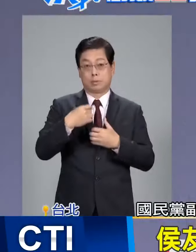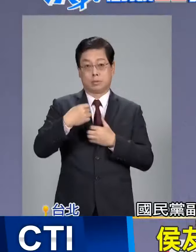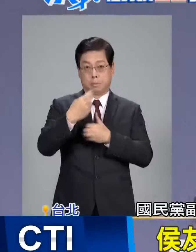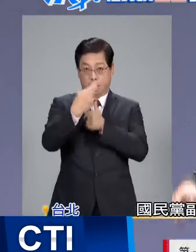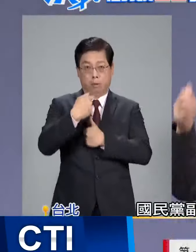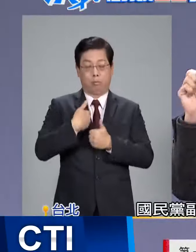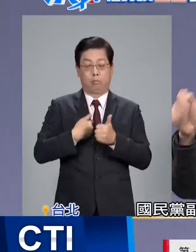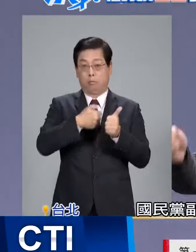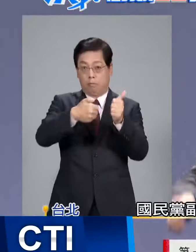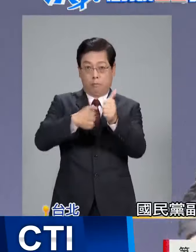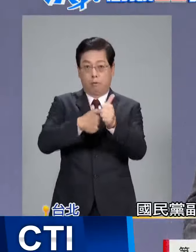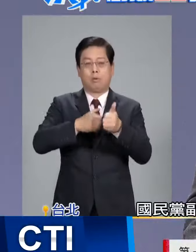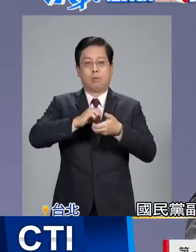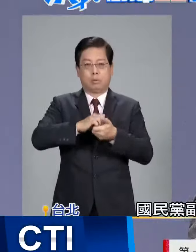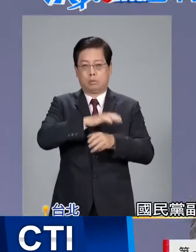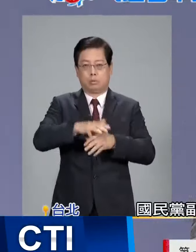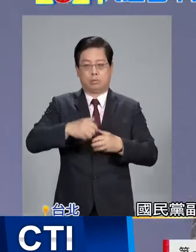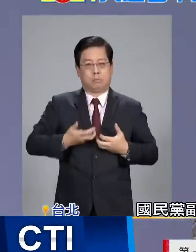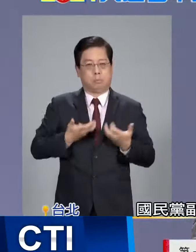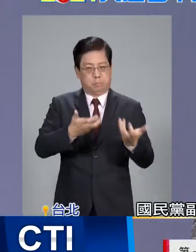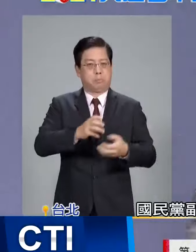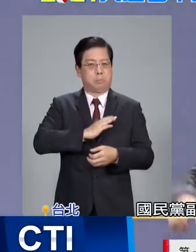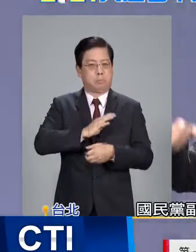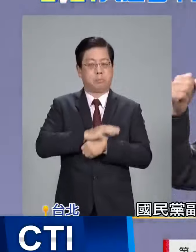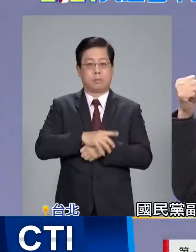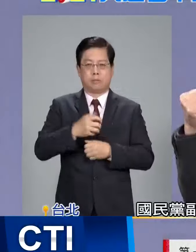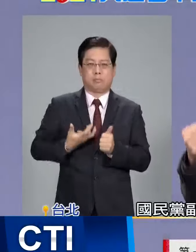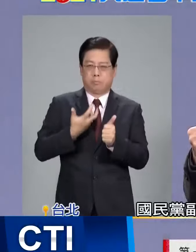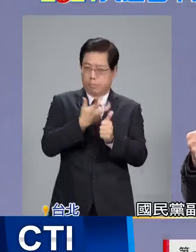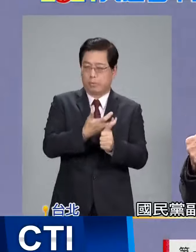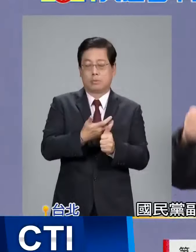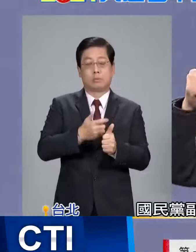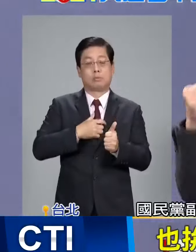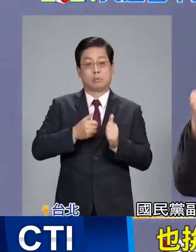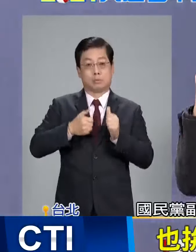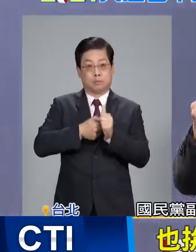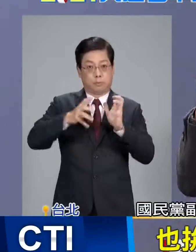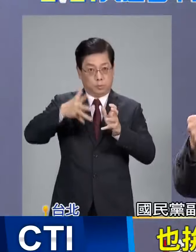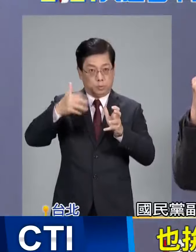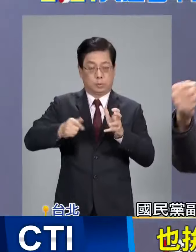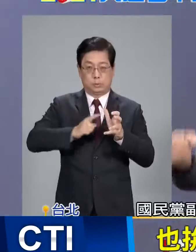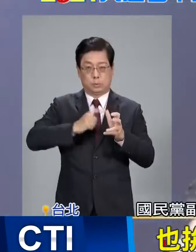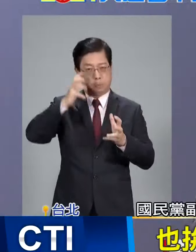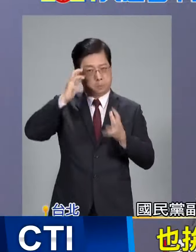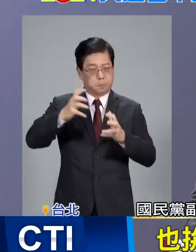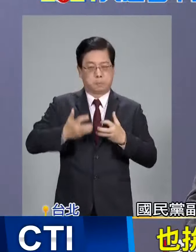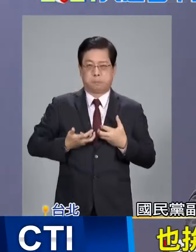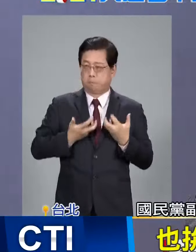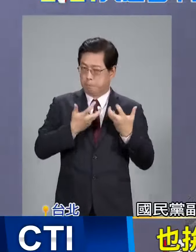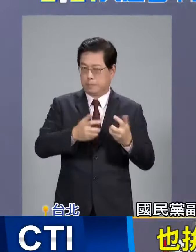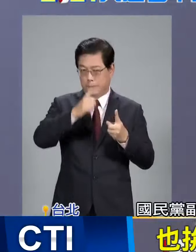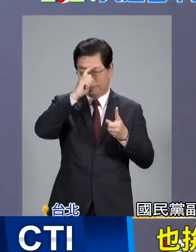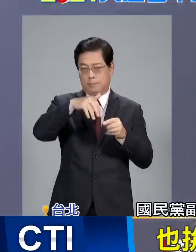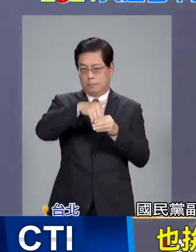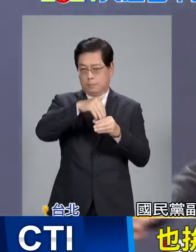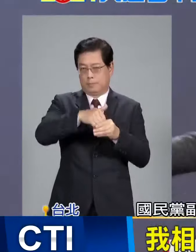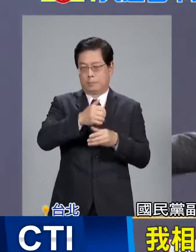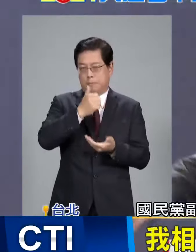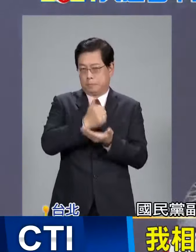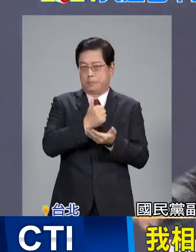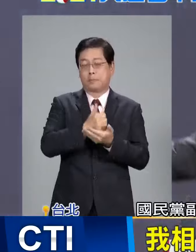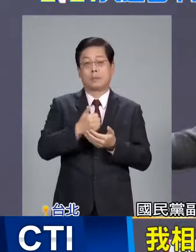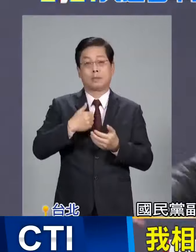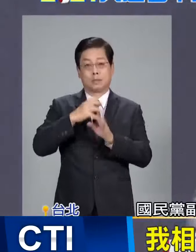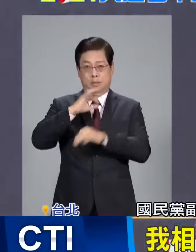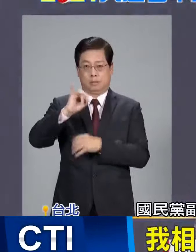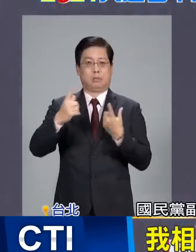副手，我当然全力以赴嘛，我当然选副总统也拼命拼我的命，希望 他能够当选嘛。我相信萧女